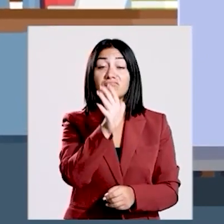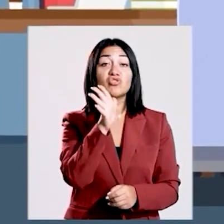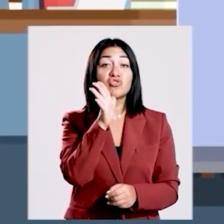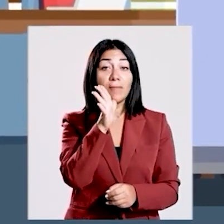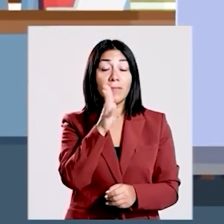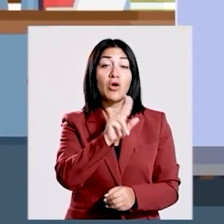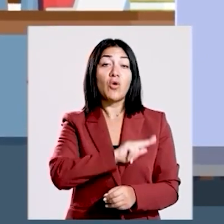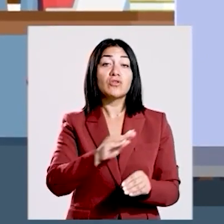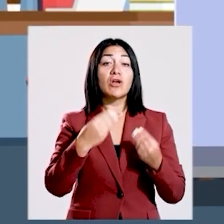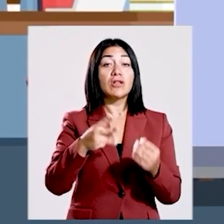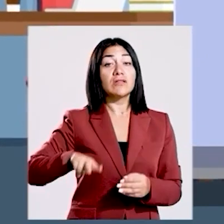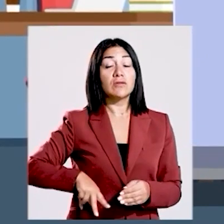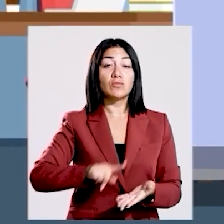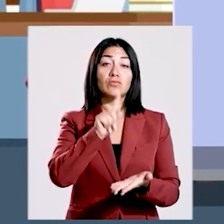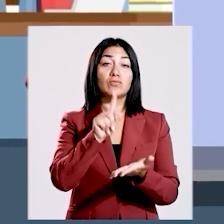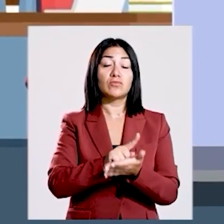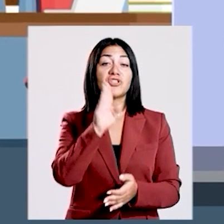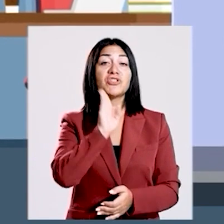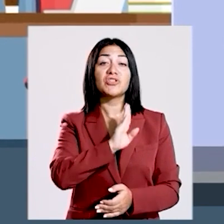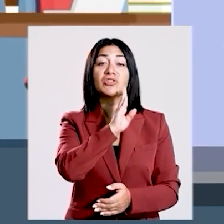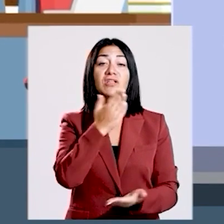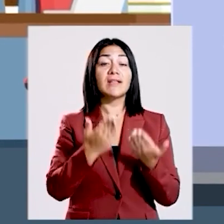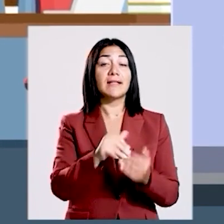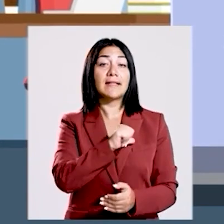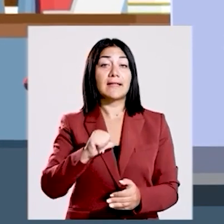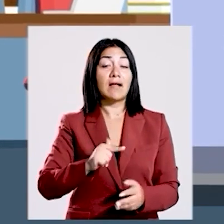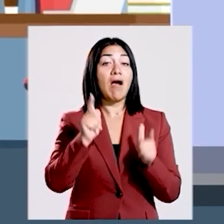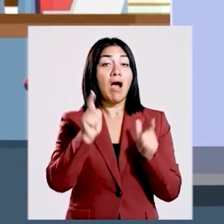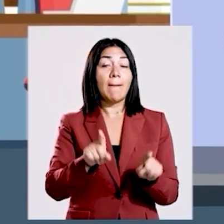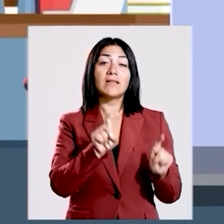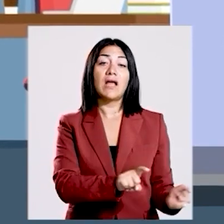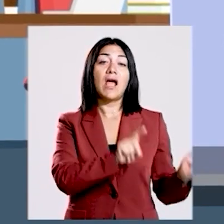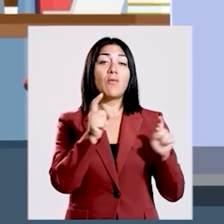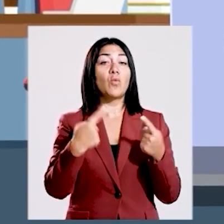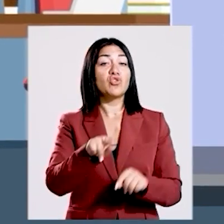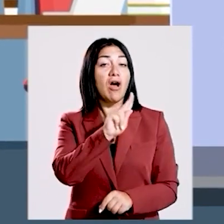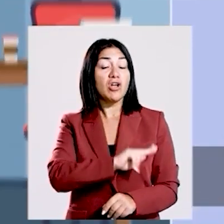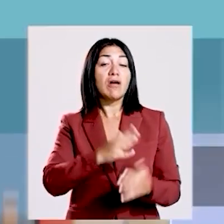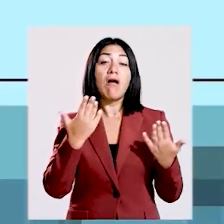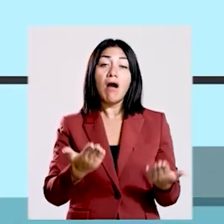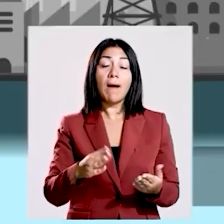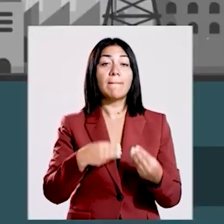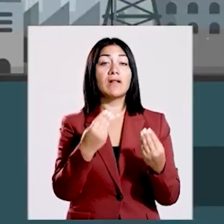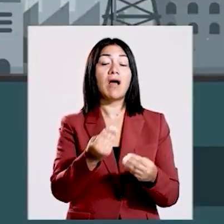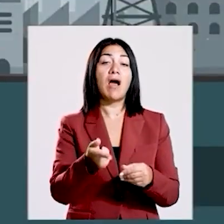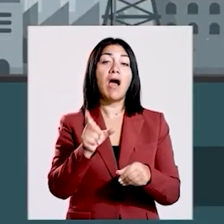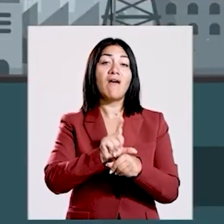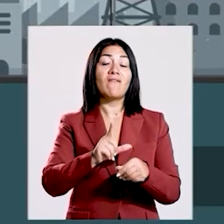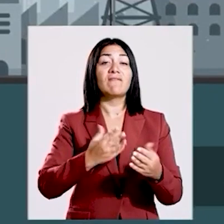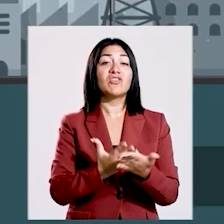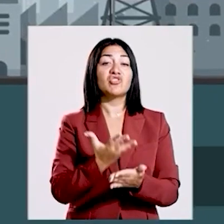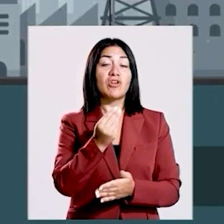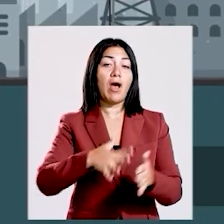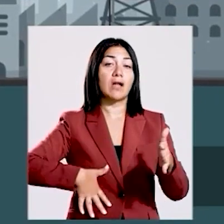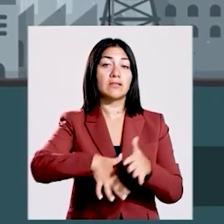է կնոջը նրա համաձայնությամբ փոխադրել այլ աշխատանքի կամ տրամադրել լրացուցիչ վճարովի արձակուրդ։ Աշխատող